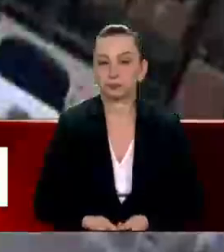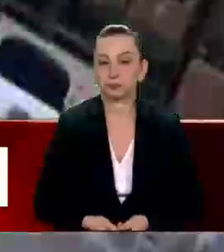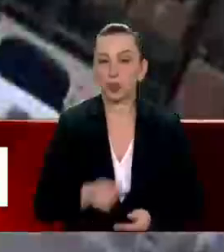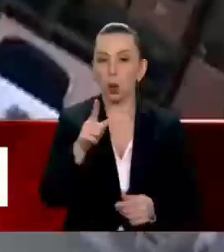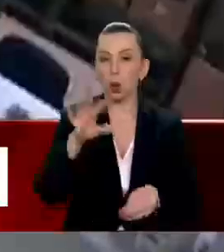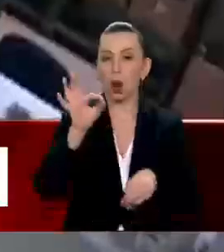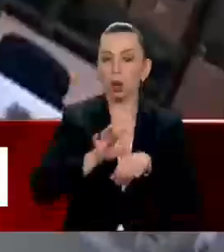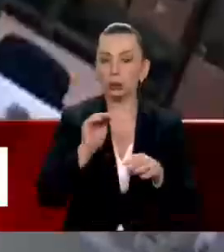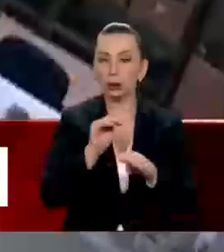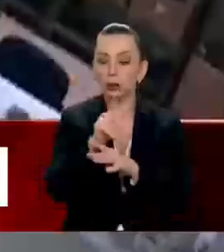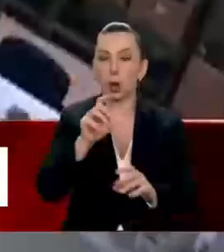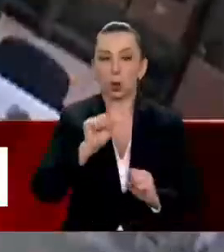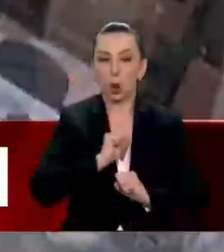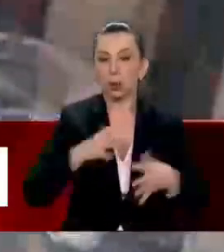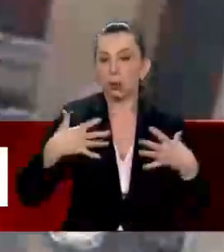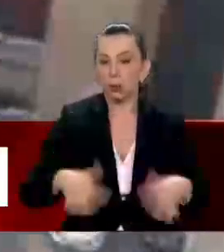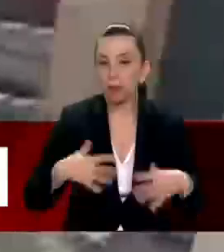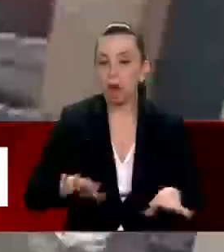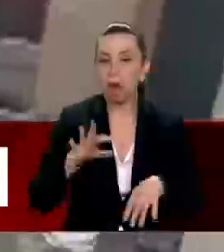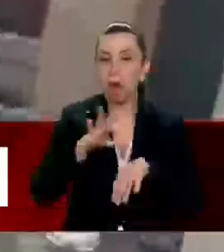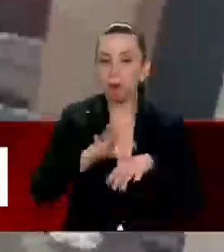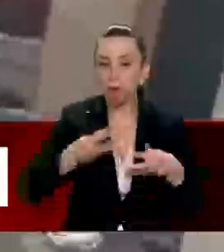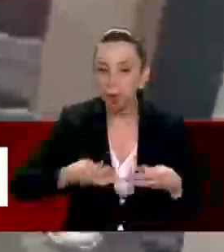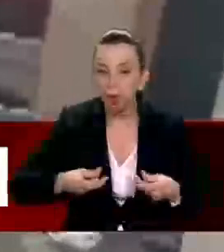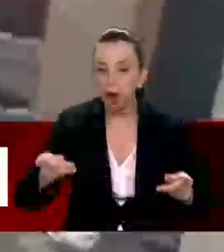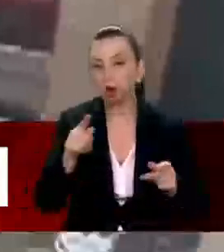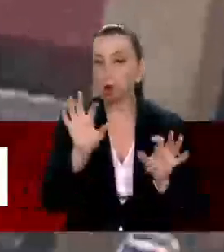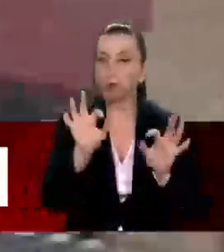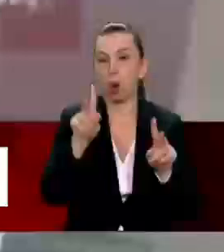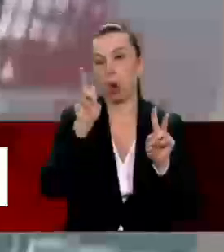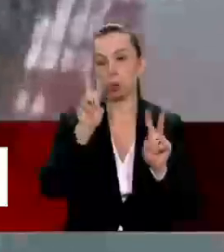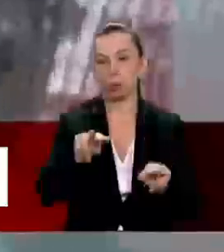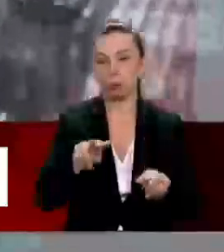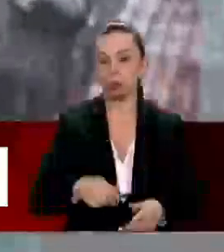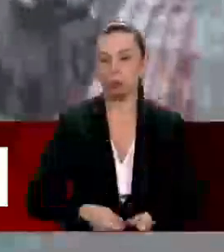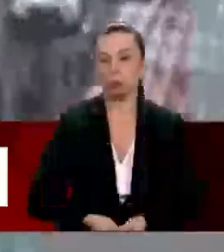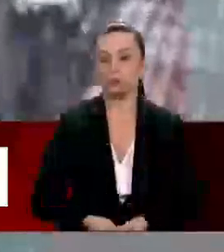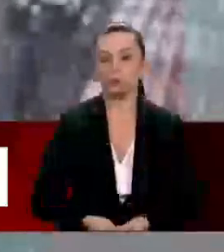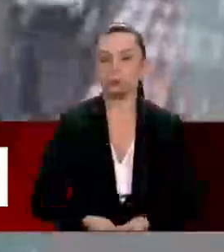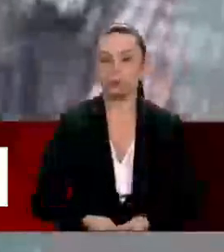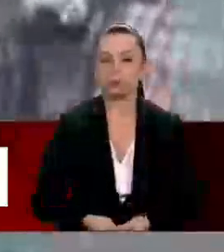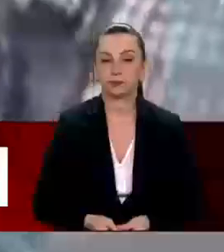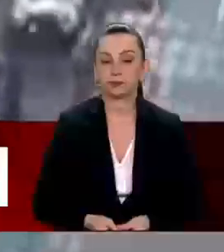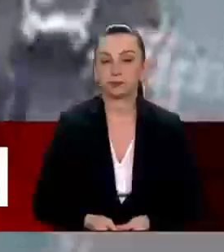O anlarda yaşanan korku, panik ve hastaneden kaçış işte böyle görüntülendi.